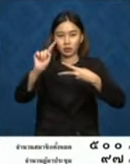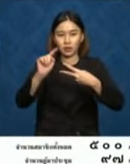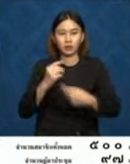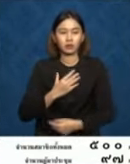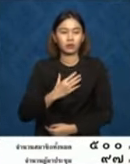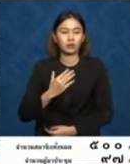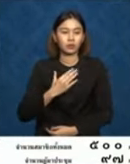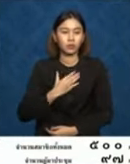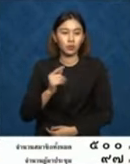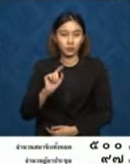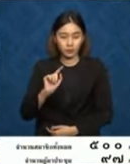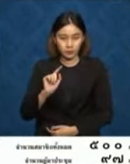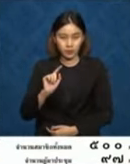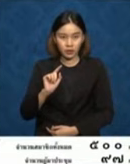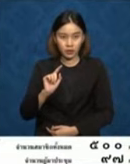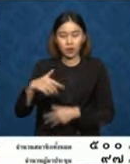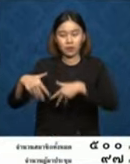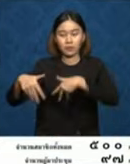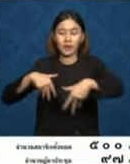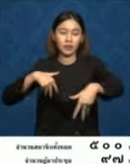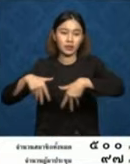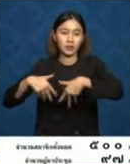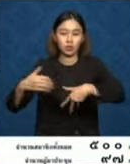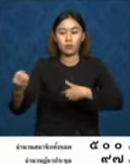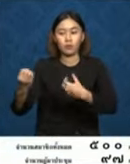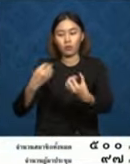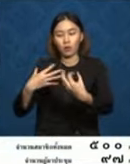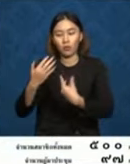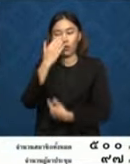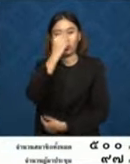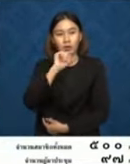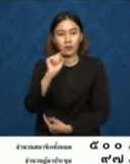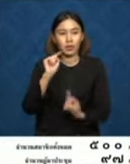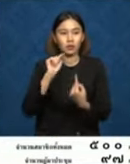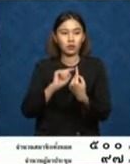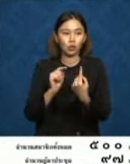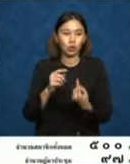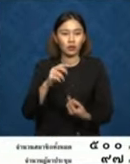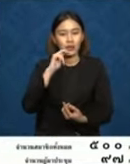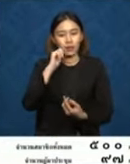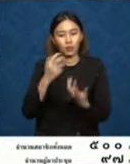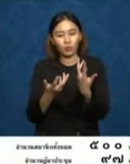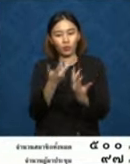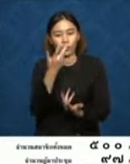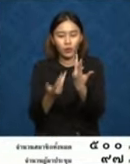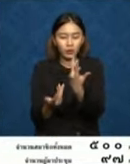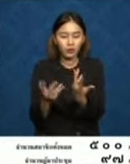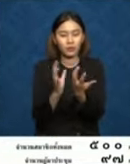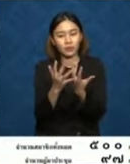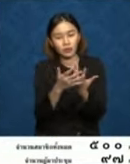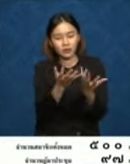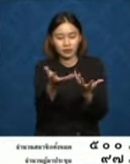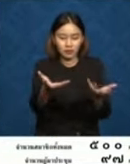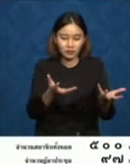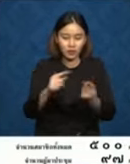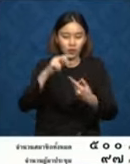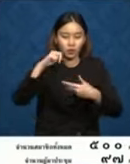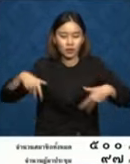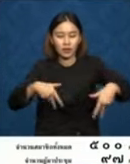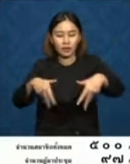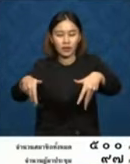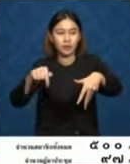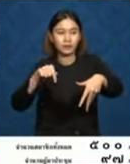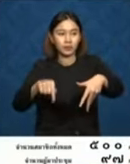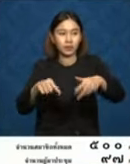ผมได้รับร้องเรื่องร้องเรียนจากพี่น้องประชาชนสืบเนื่องจากวัชพืชในแม่น้ำลำคลองหลักในเขตอำเภอปากพนังอำเภอเ